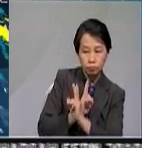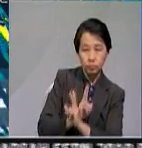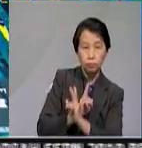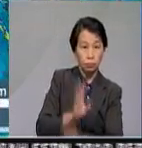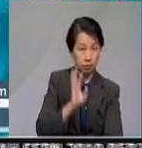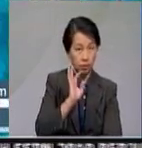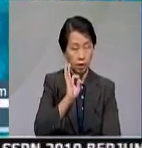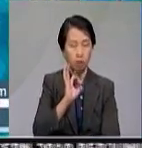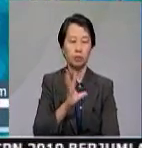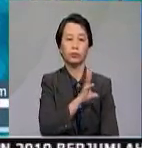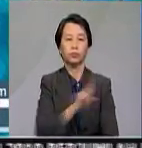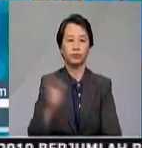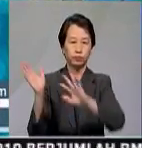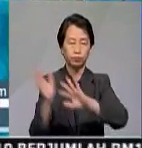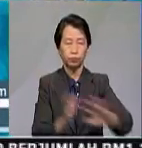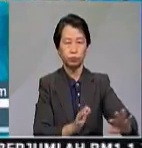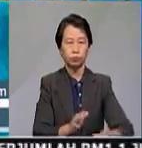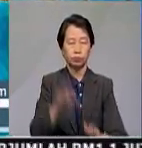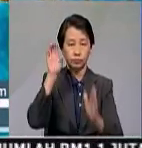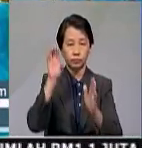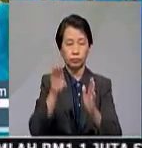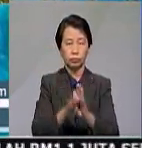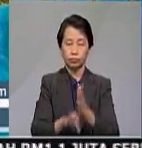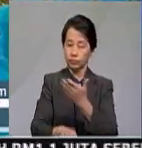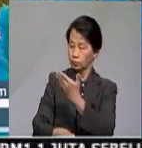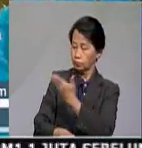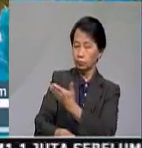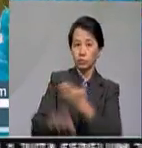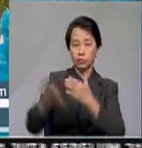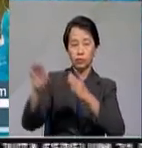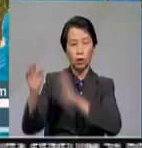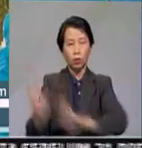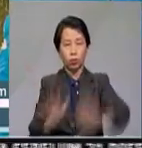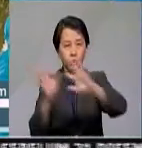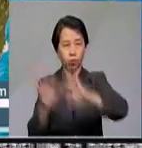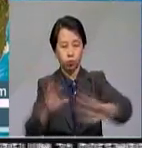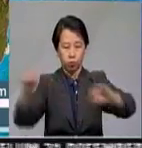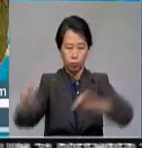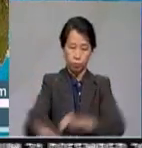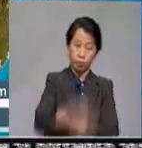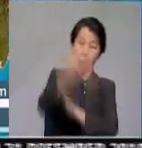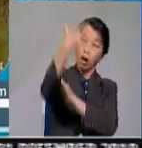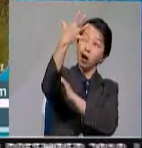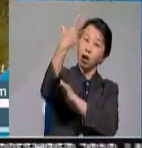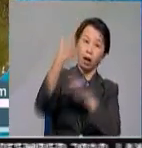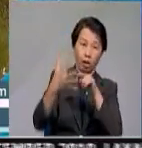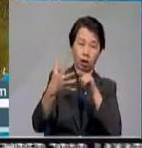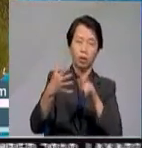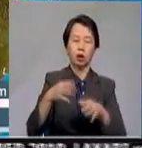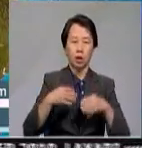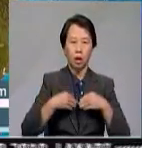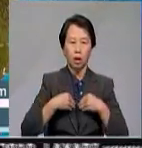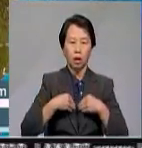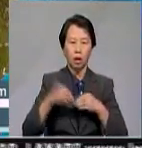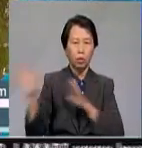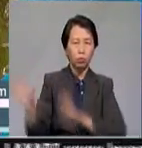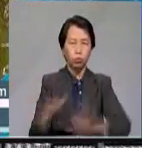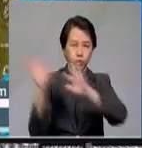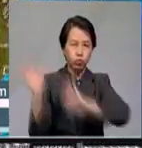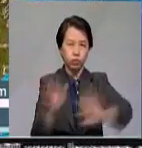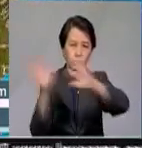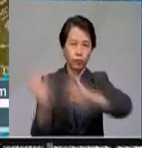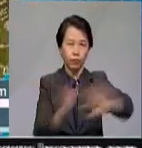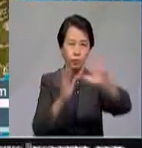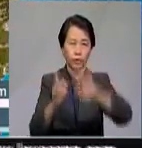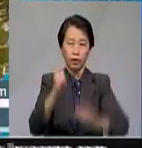Dan berdasarkan paparan carta angin dan juga model ombak pada ketika ini, kita terus menerima luruan angin tiupan